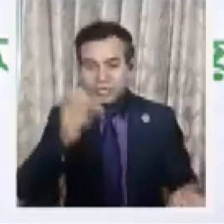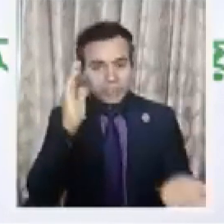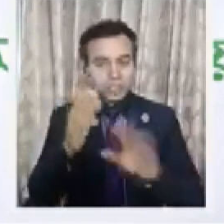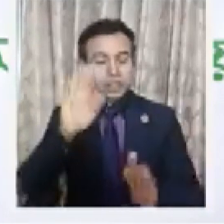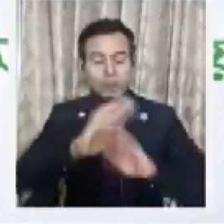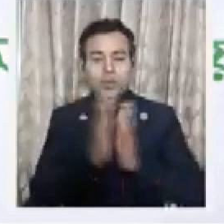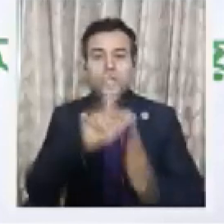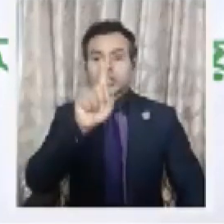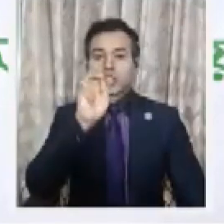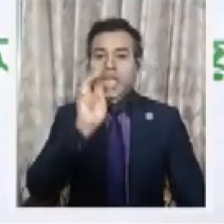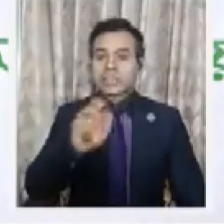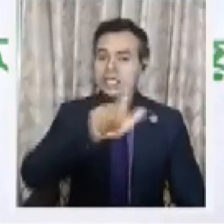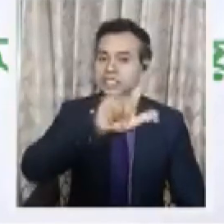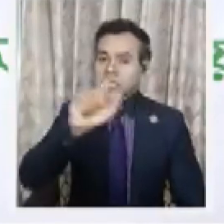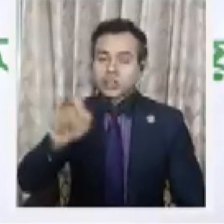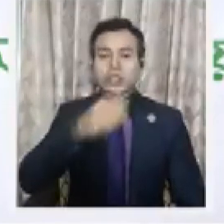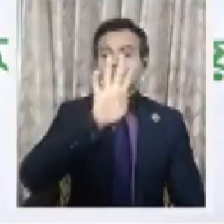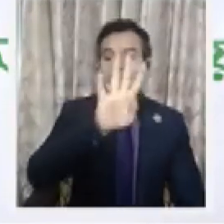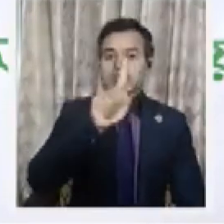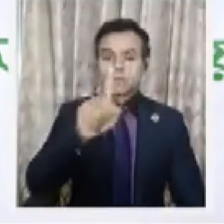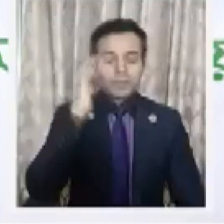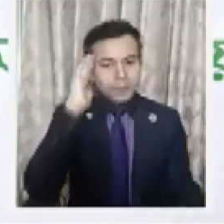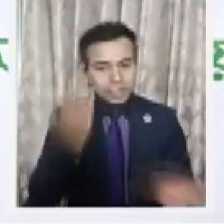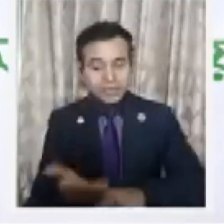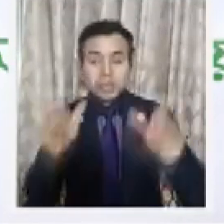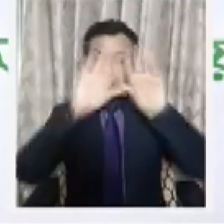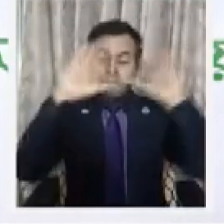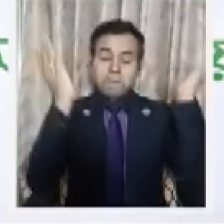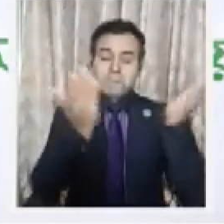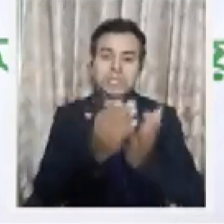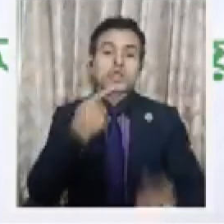24 ঘন্টায় মৃত্যুবরণ করেছেন দক্ষিণ পূর্ব এশিয়া 365 জন, এ পর্যন্ত